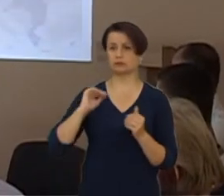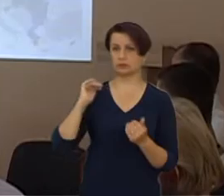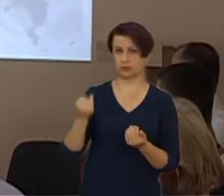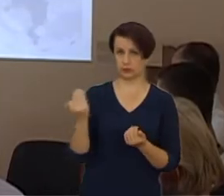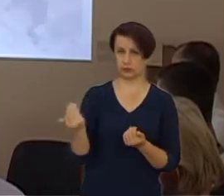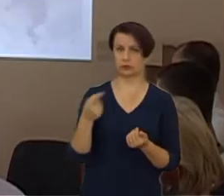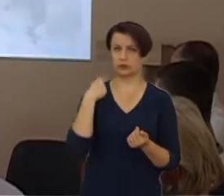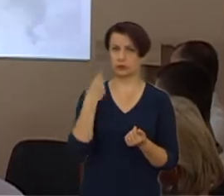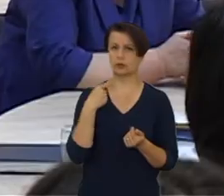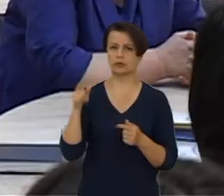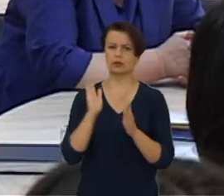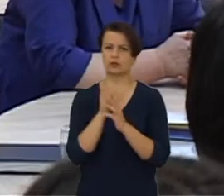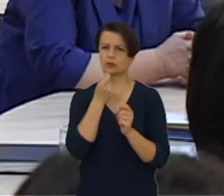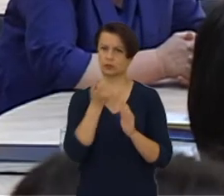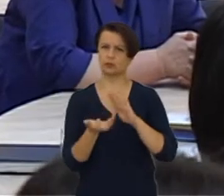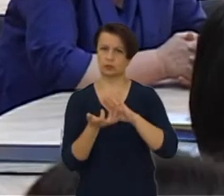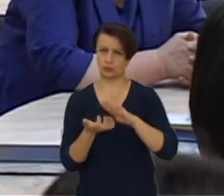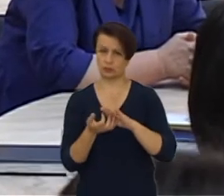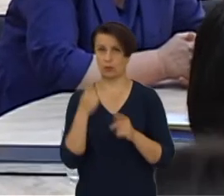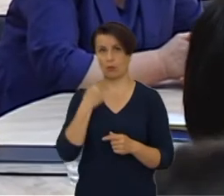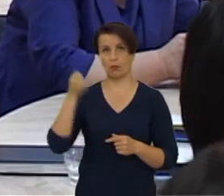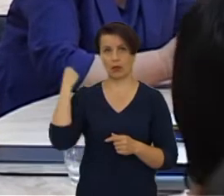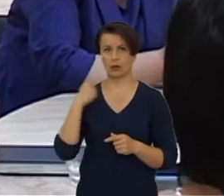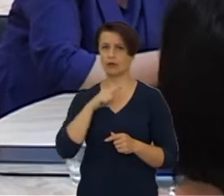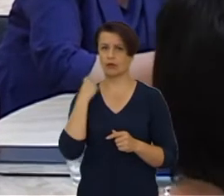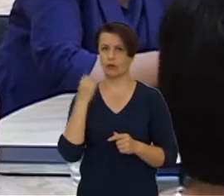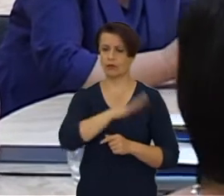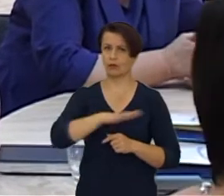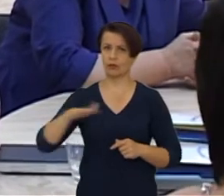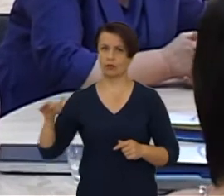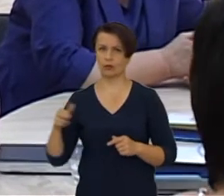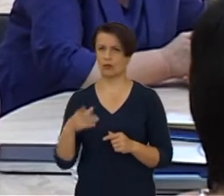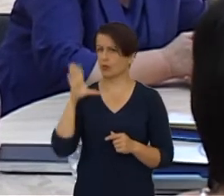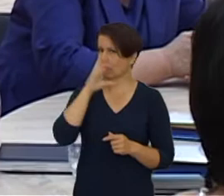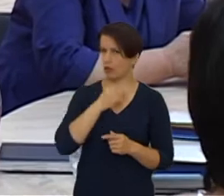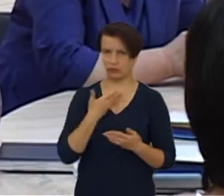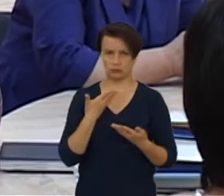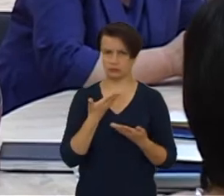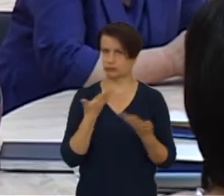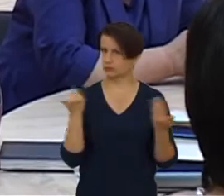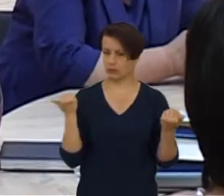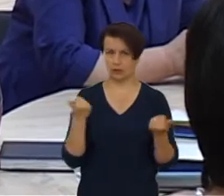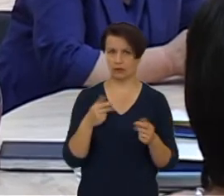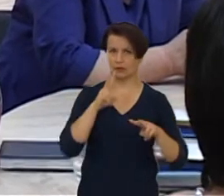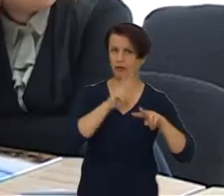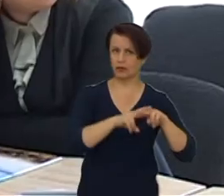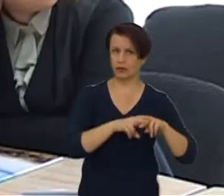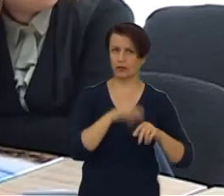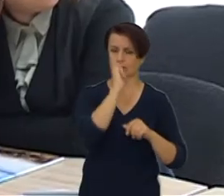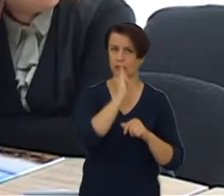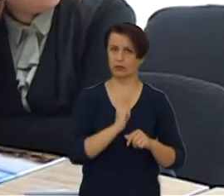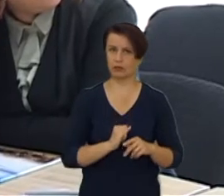atlikinėja praktiką. Svečias sako, kad iš esmės yra trūkumų tame, išvelgiamo trūkumų, nes pernai metais daugelis